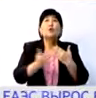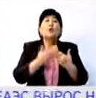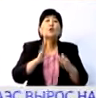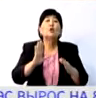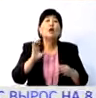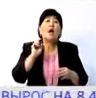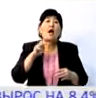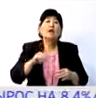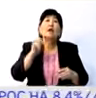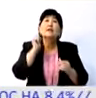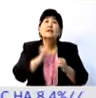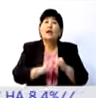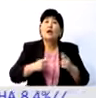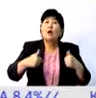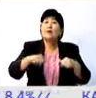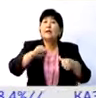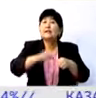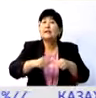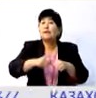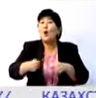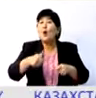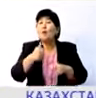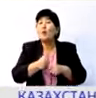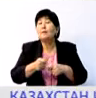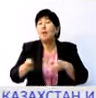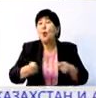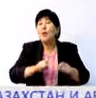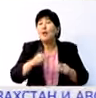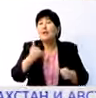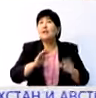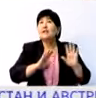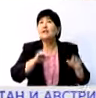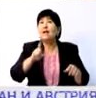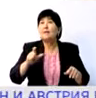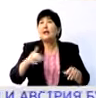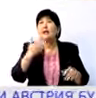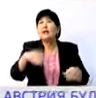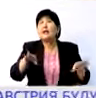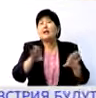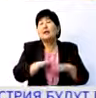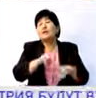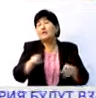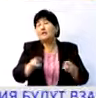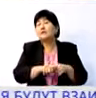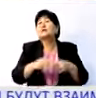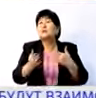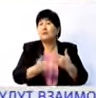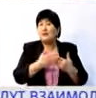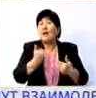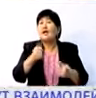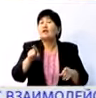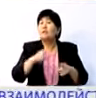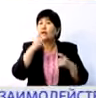только акимы. За каждым округом были закреплены руководители управления и их заместители. Их также не минует сия чаша. Одним